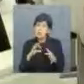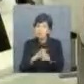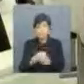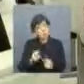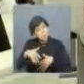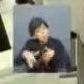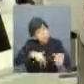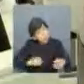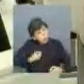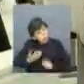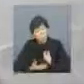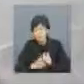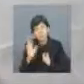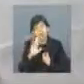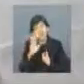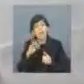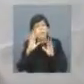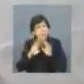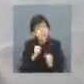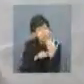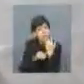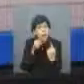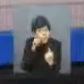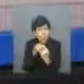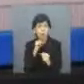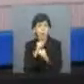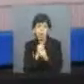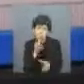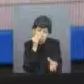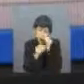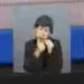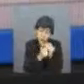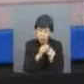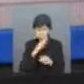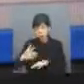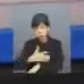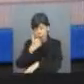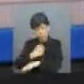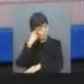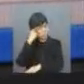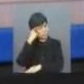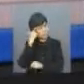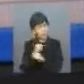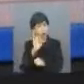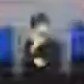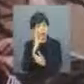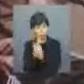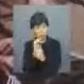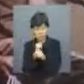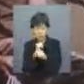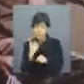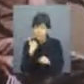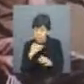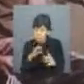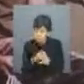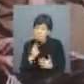ญ่ของประชาชนได้เพราะสื่อลักษณะนี้มีขอบเขตในการเข้าถึงและหากนักการเมืองเลือกที่จะใช้ Facebook เป็นสื่อในการหาเสียงก็ต้